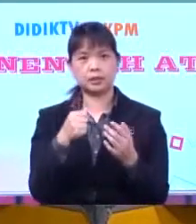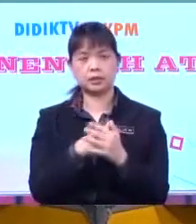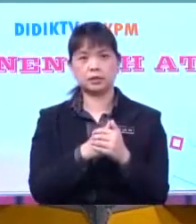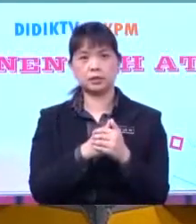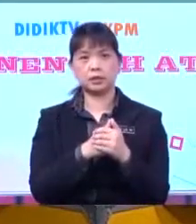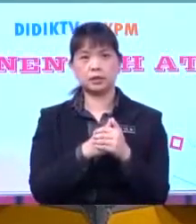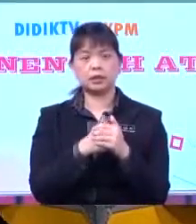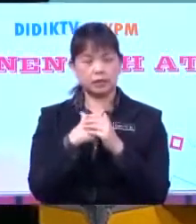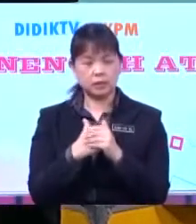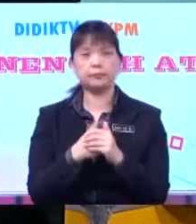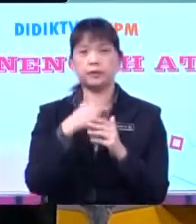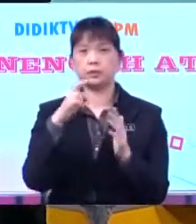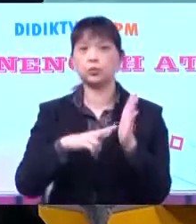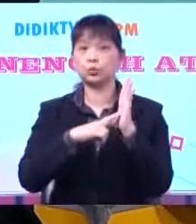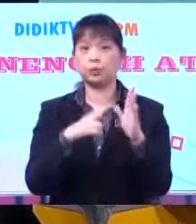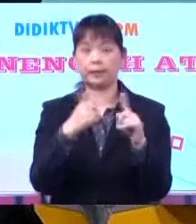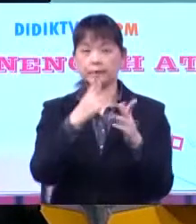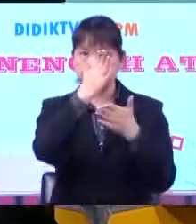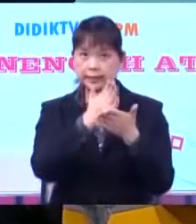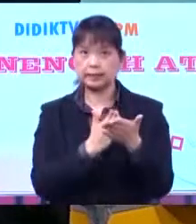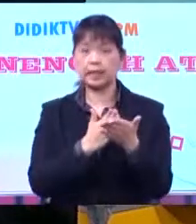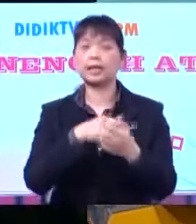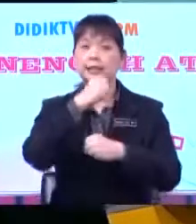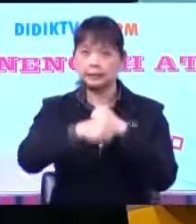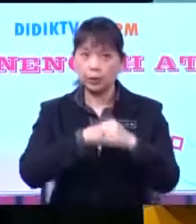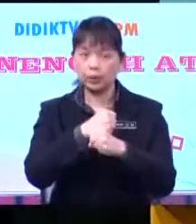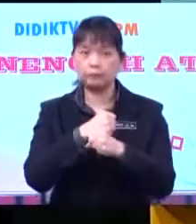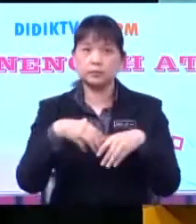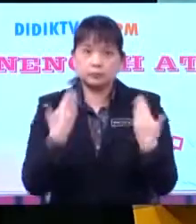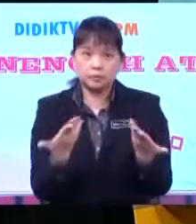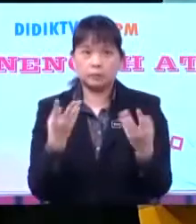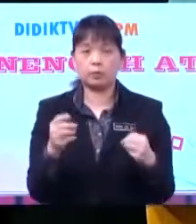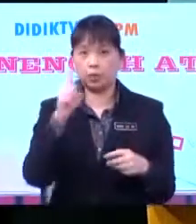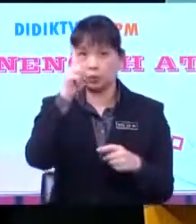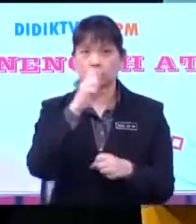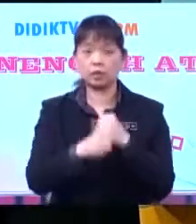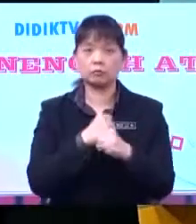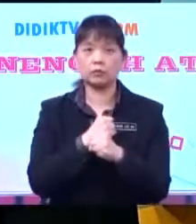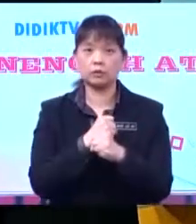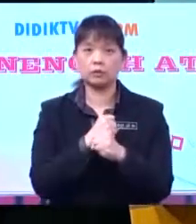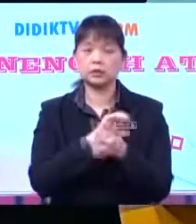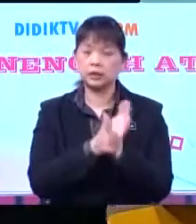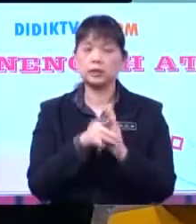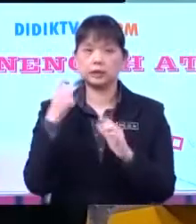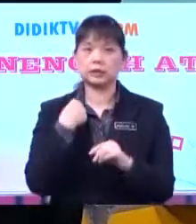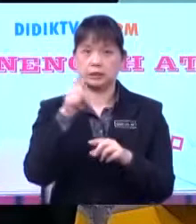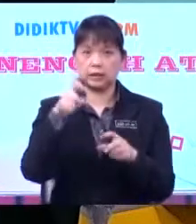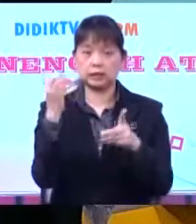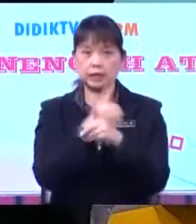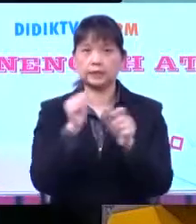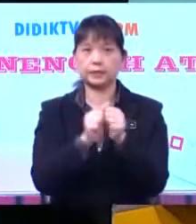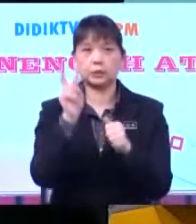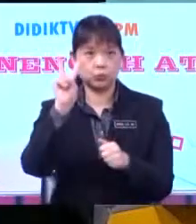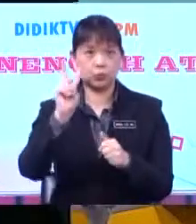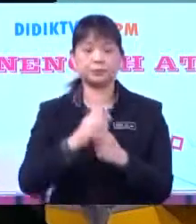setengah tahun mulai untuk setahun jadinya tahun jarak tandingan 22 Oke jadi ketulis